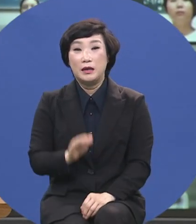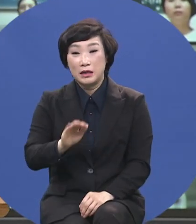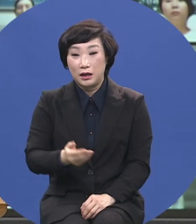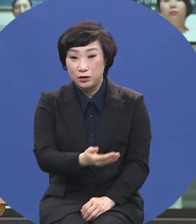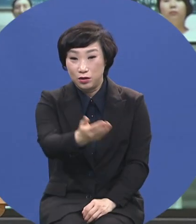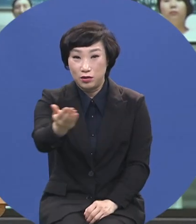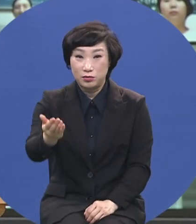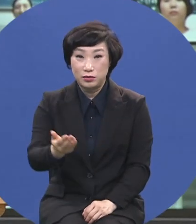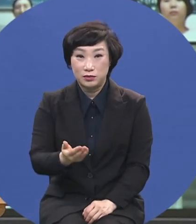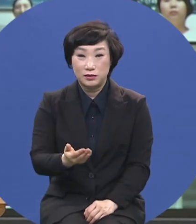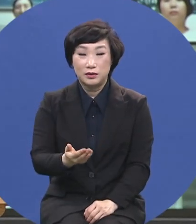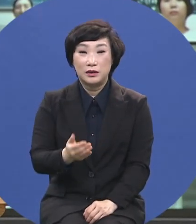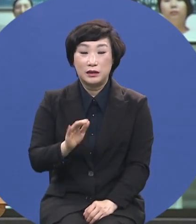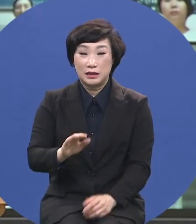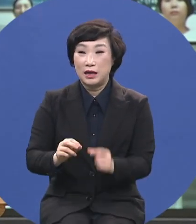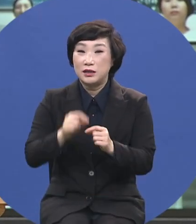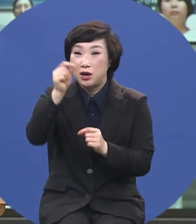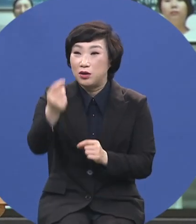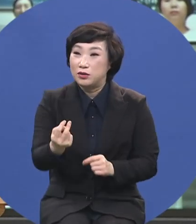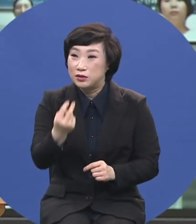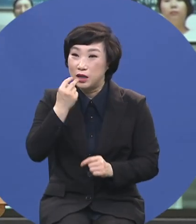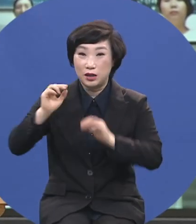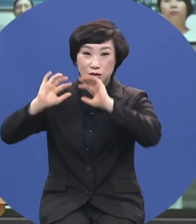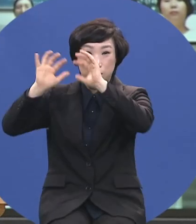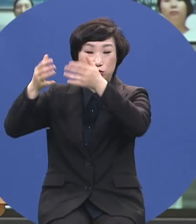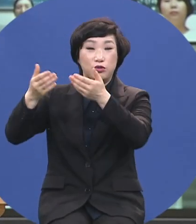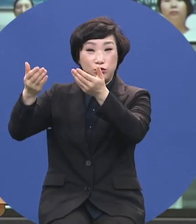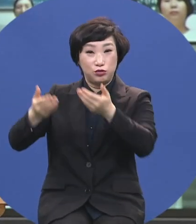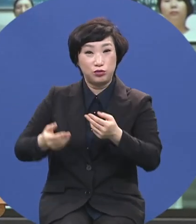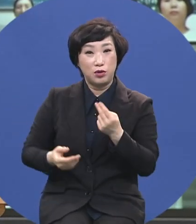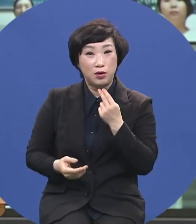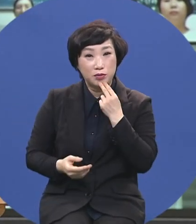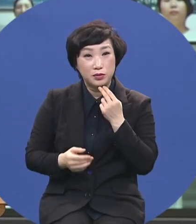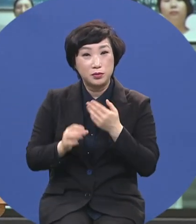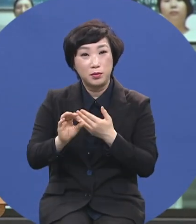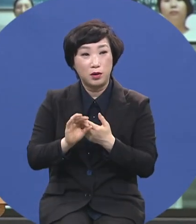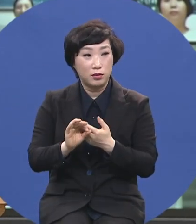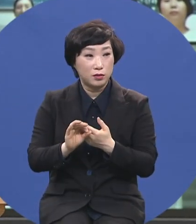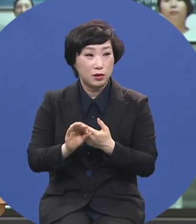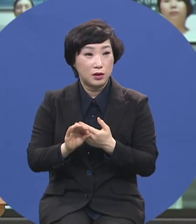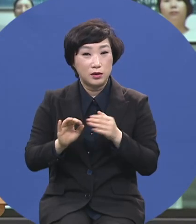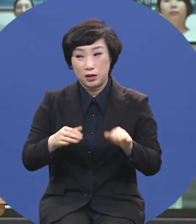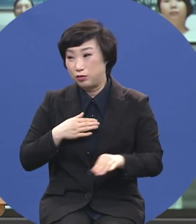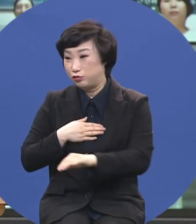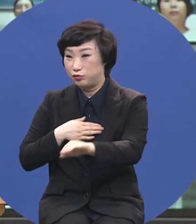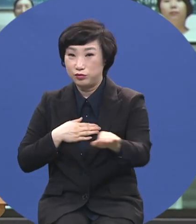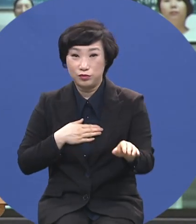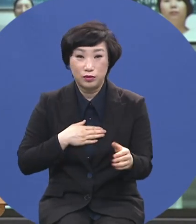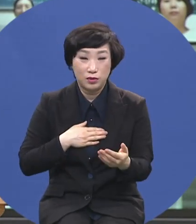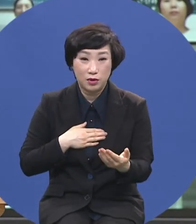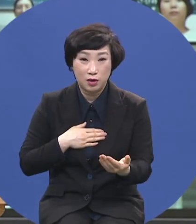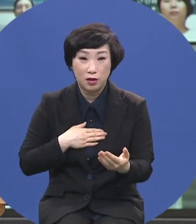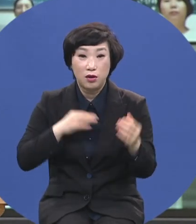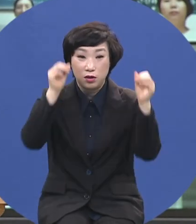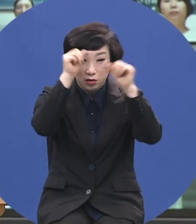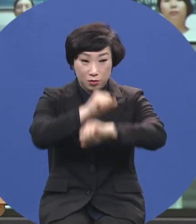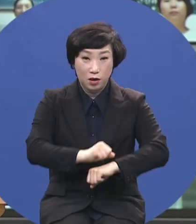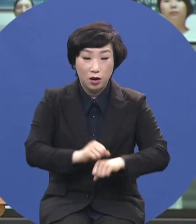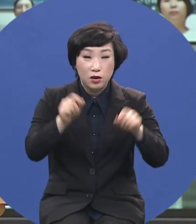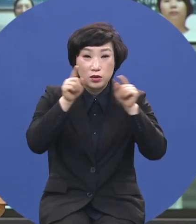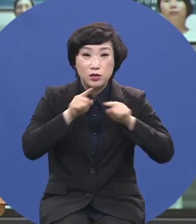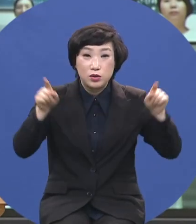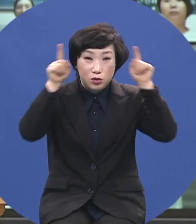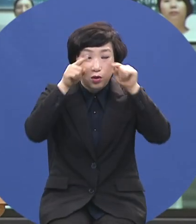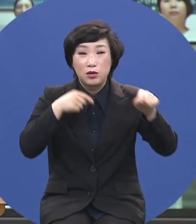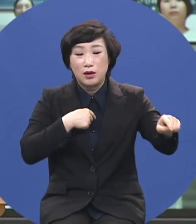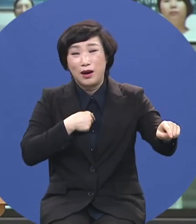여러분, 영생과 천국을 부여하지 아니하시면 우리가 멸망과